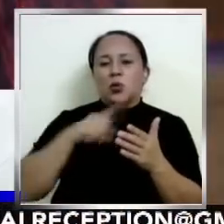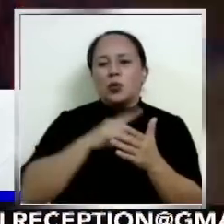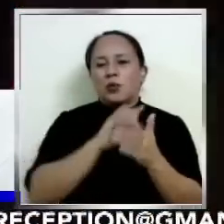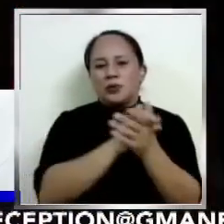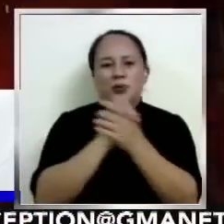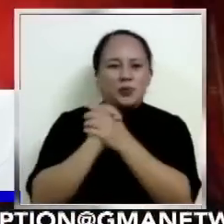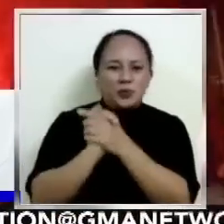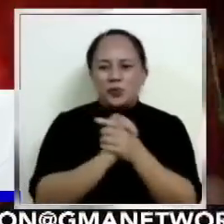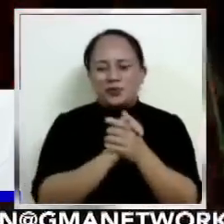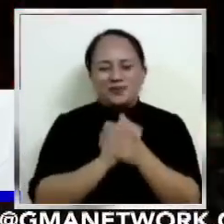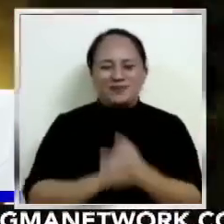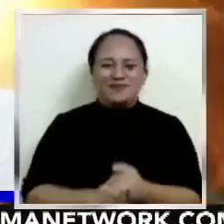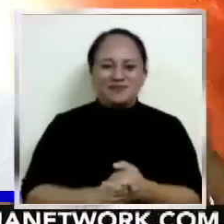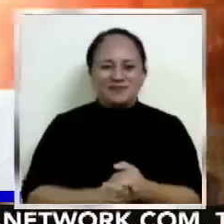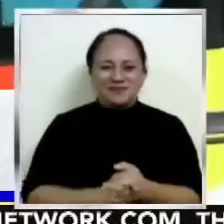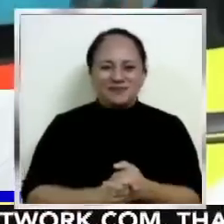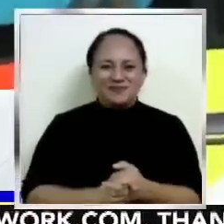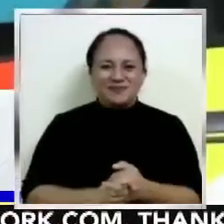for.